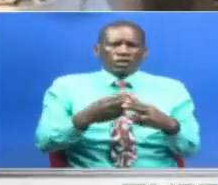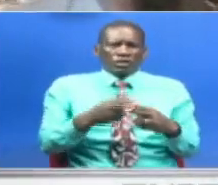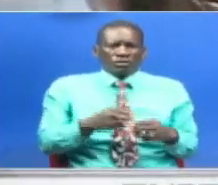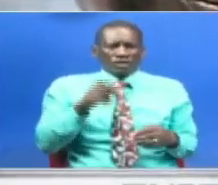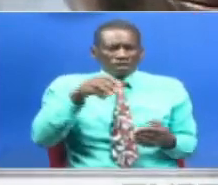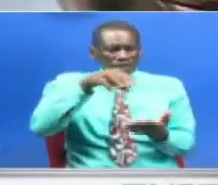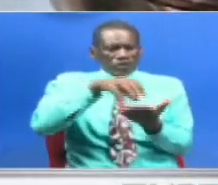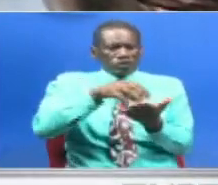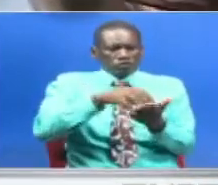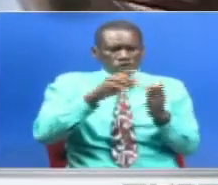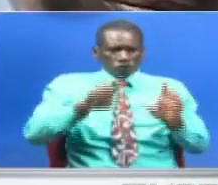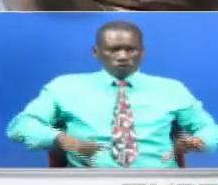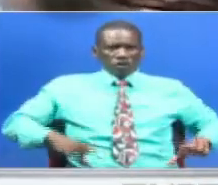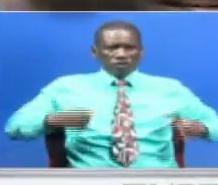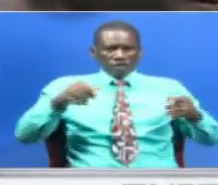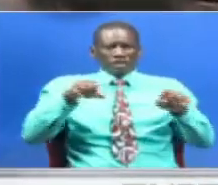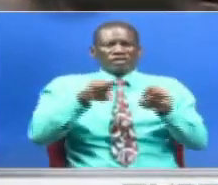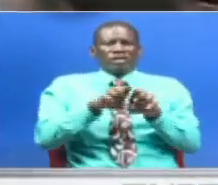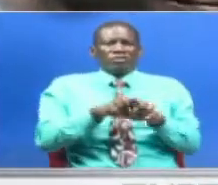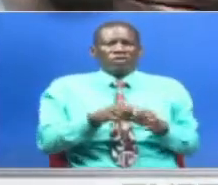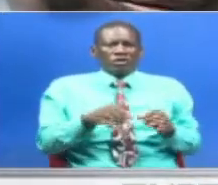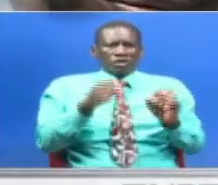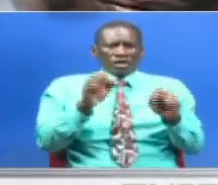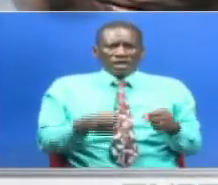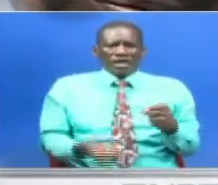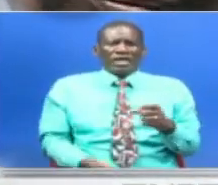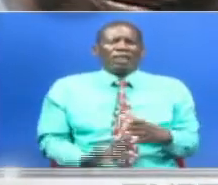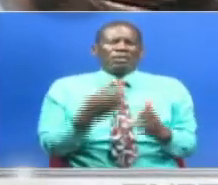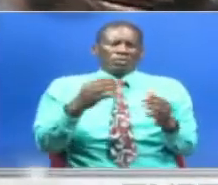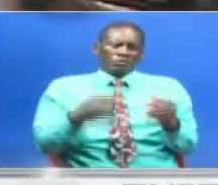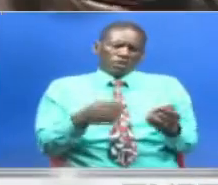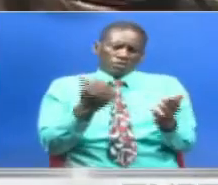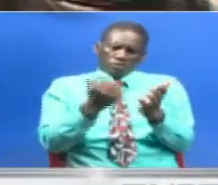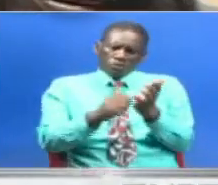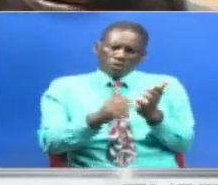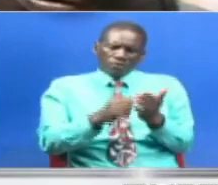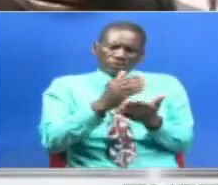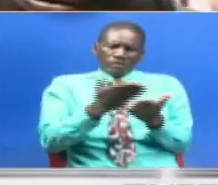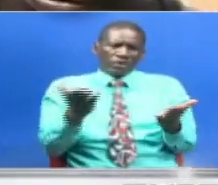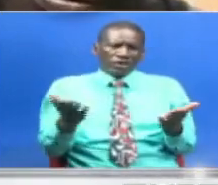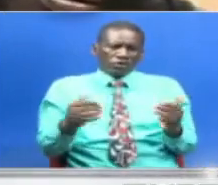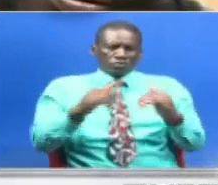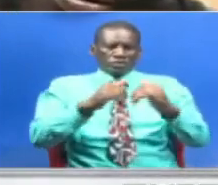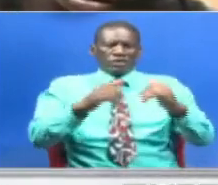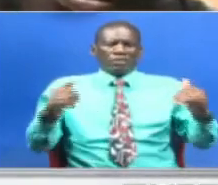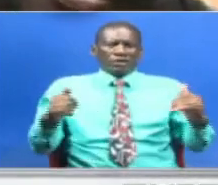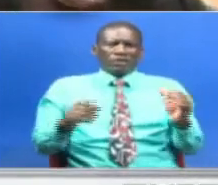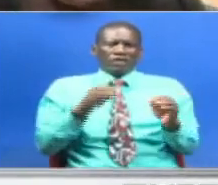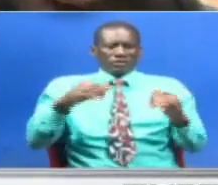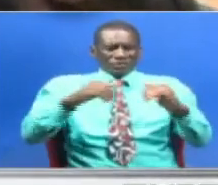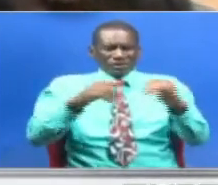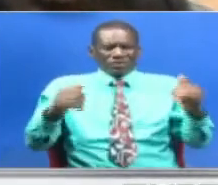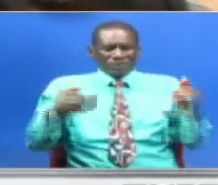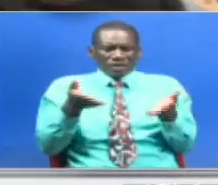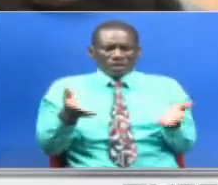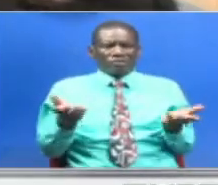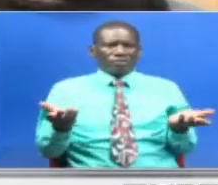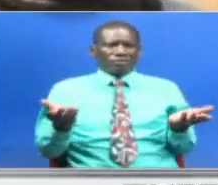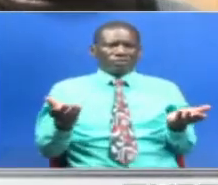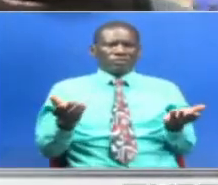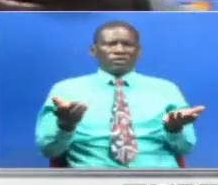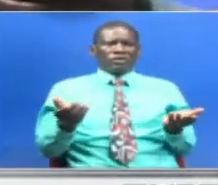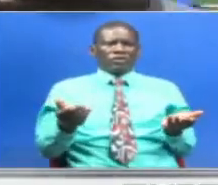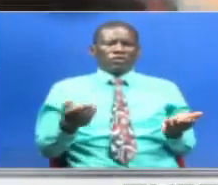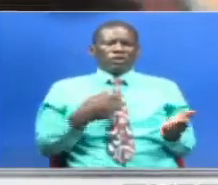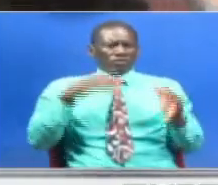ya kuishi pia, kuna zatokea maneno ama jambo, watengane. Wakitengana unajua sasa itamweka tena kwa